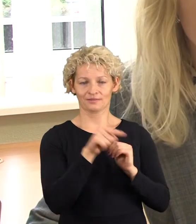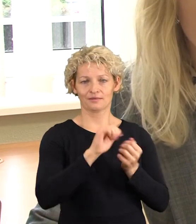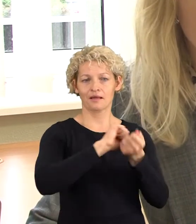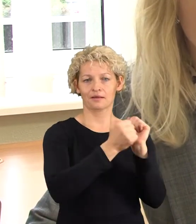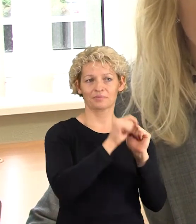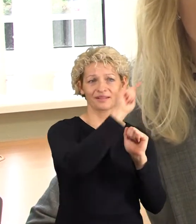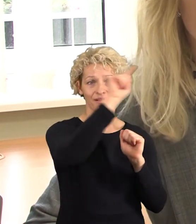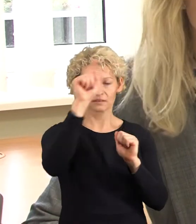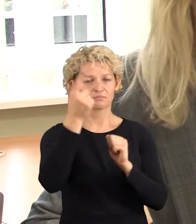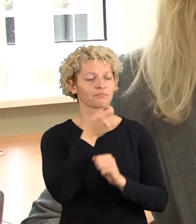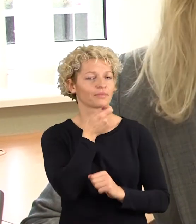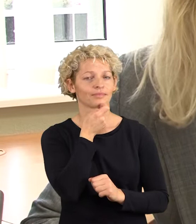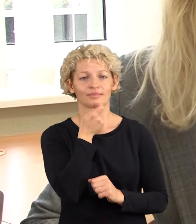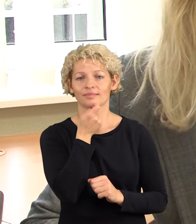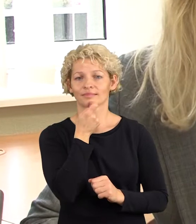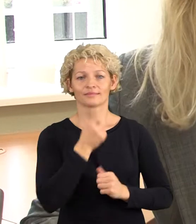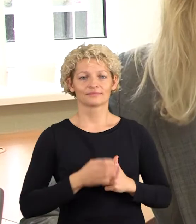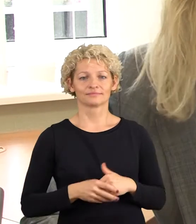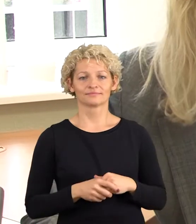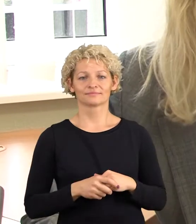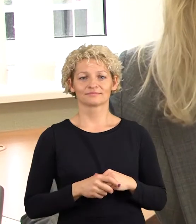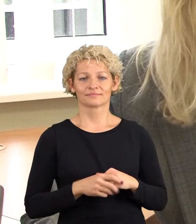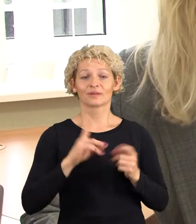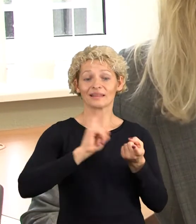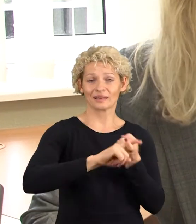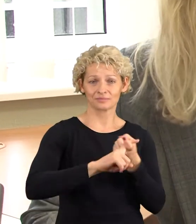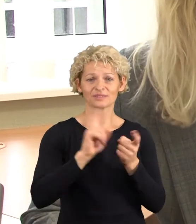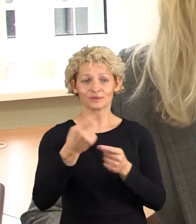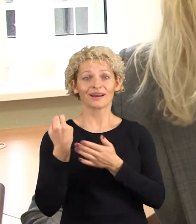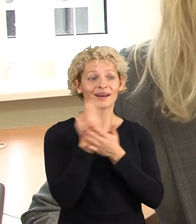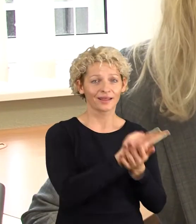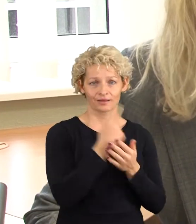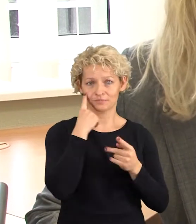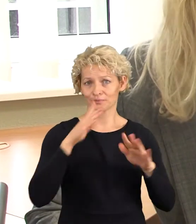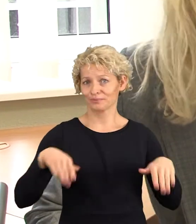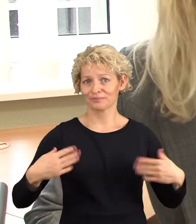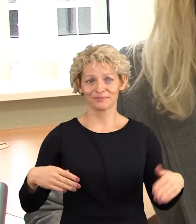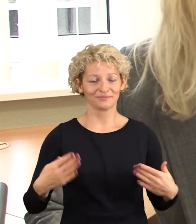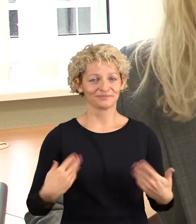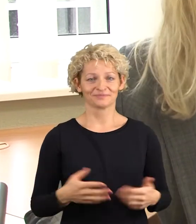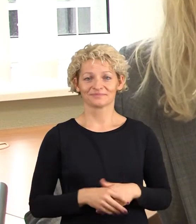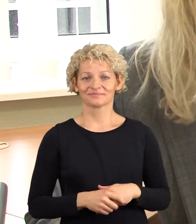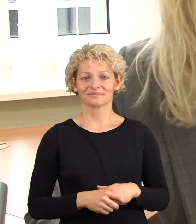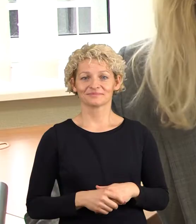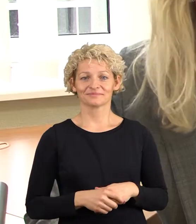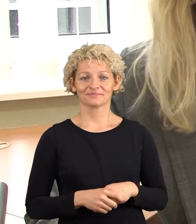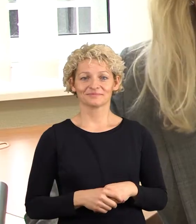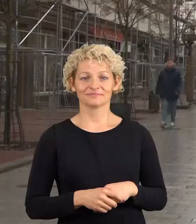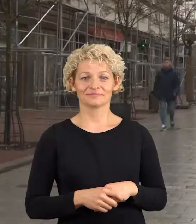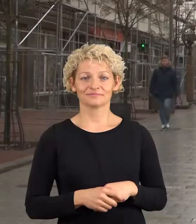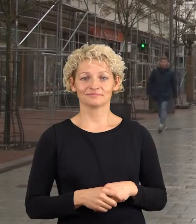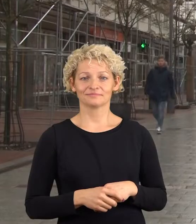rajone. Hospitalizuotų asmenų, besikreipusių dėl gripo ar jų komplikacijų Šiaulių apskrities ligoninėse